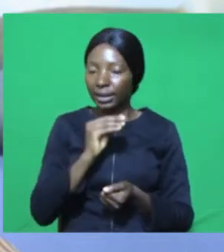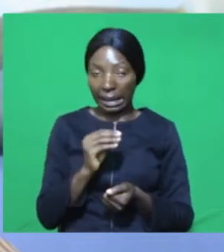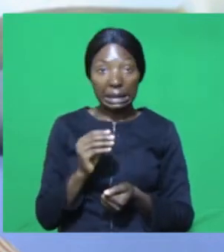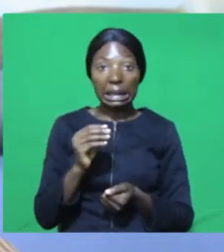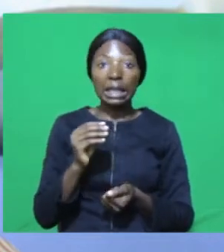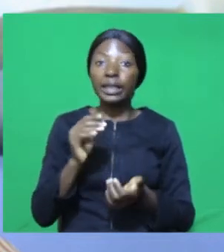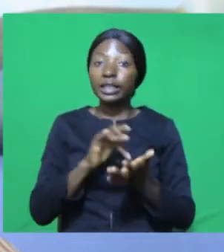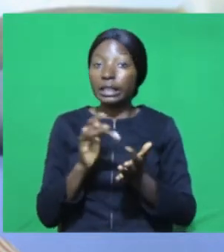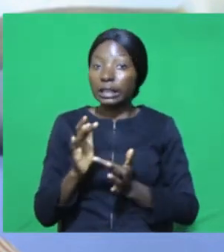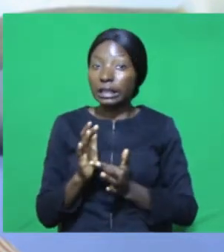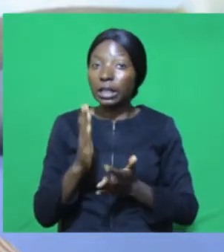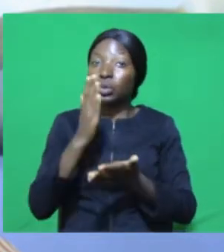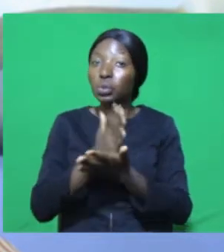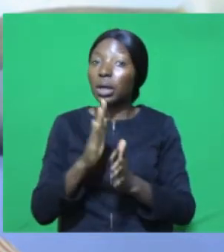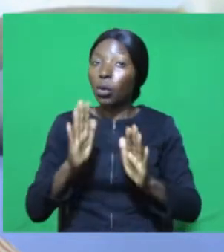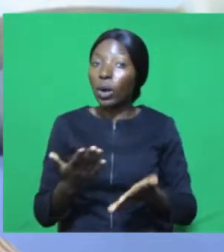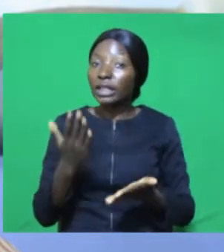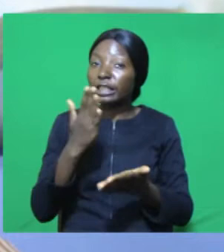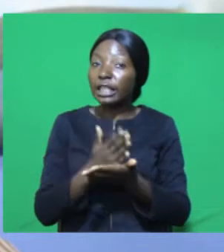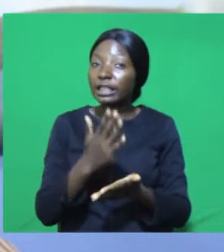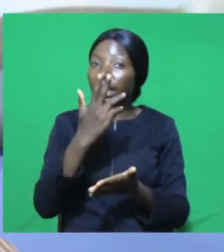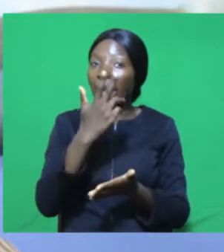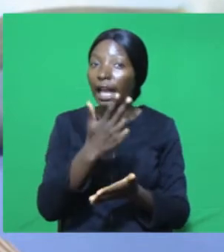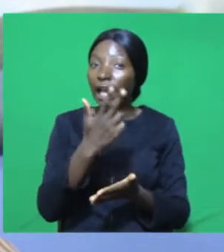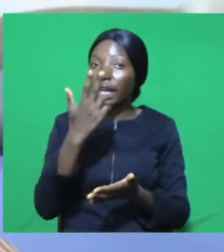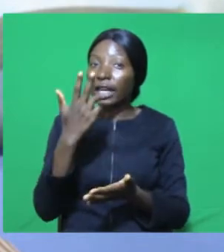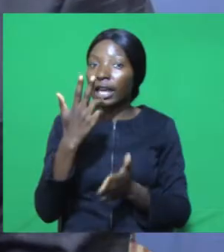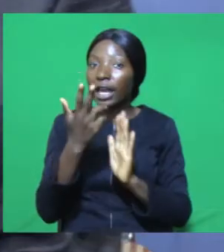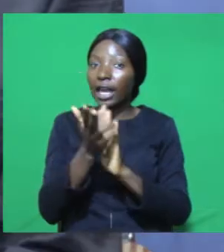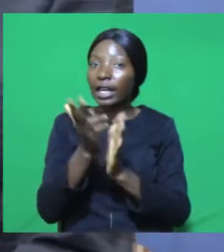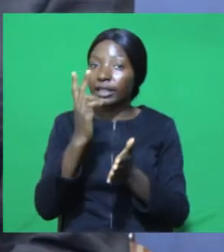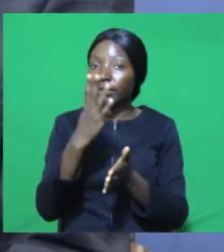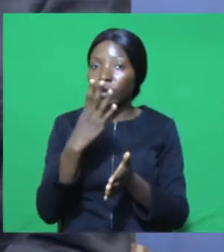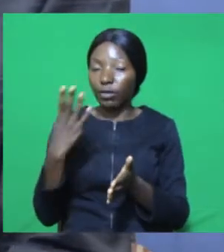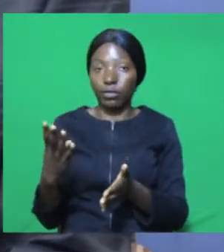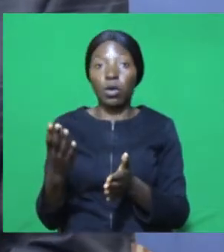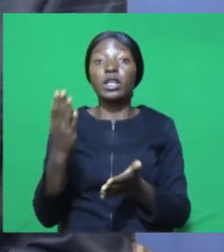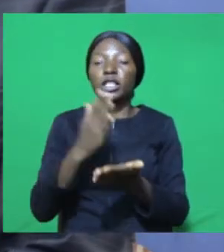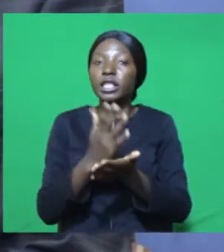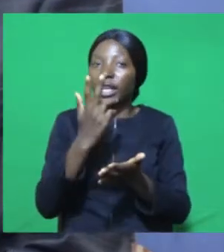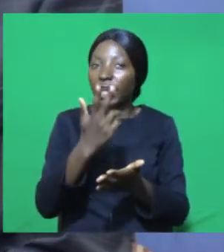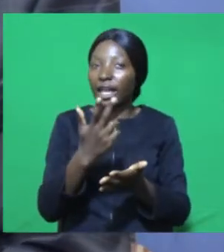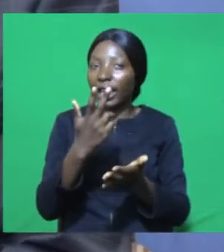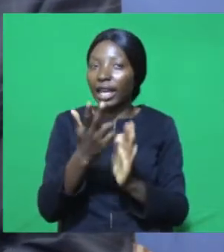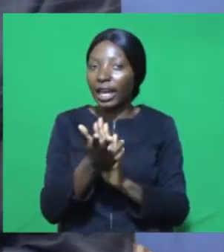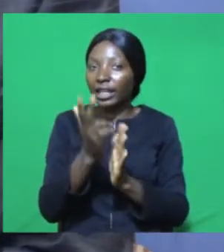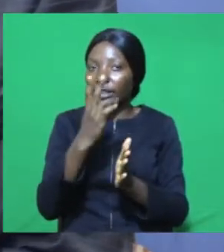Christu Arikuitei Kubva mugore ra 1844. Yes, Pastor. Yes. Manga kuchitsanangura pandati mets dzingawandira